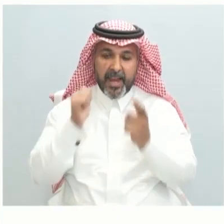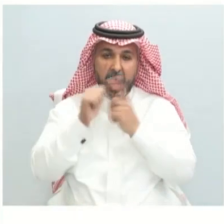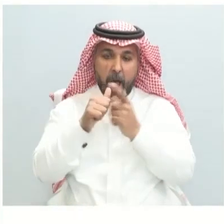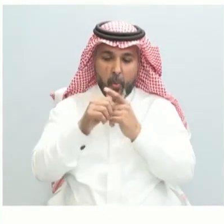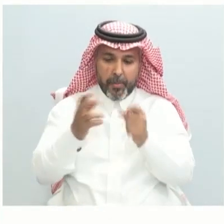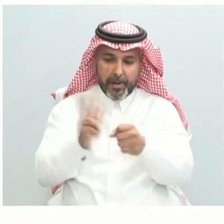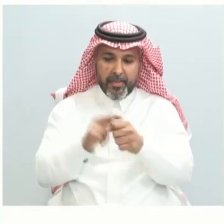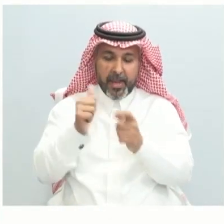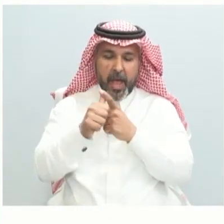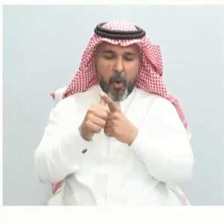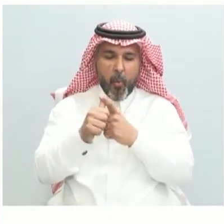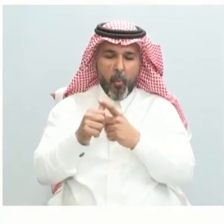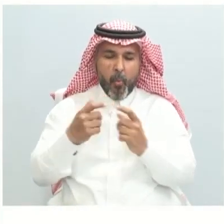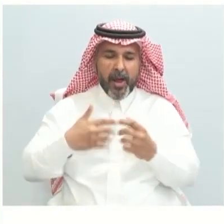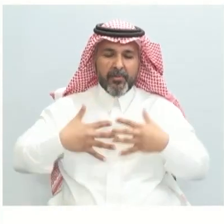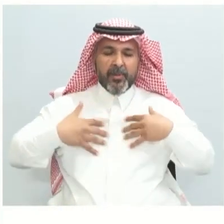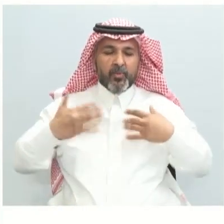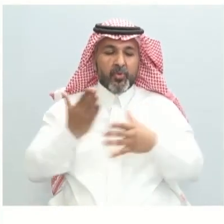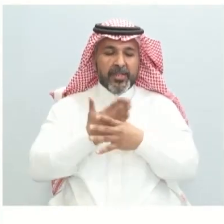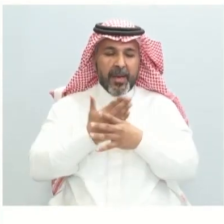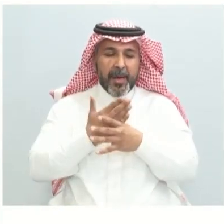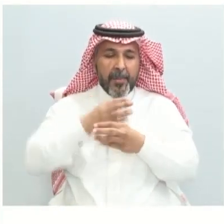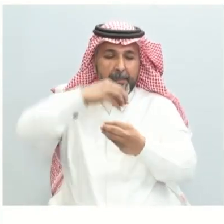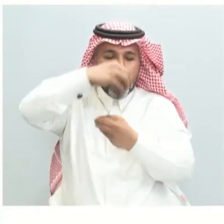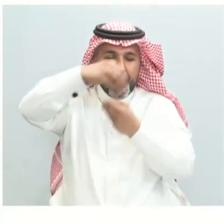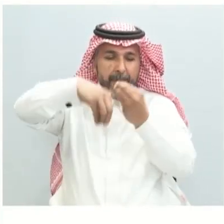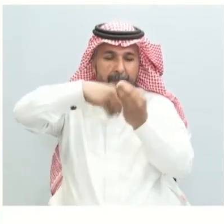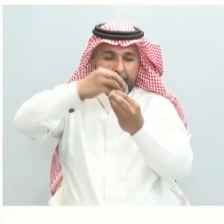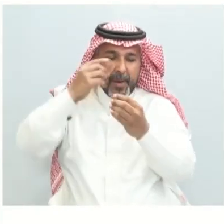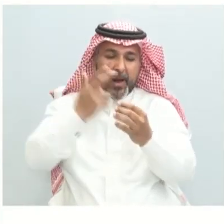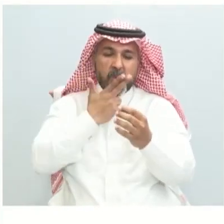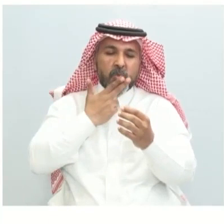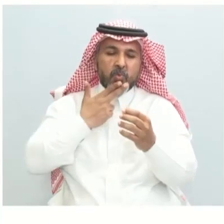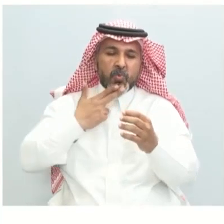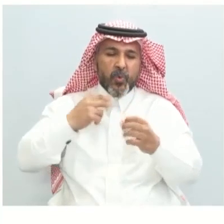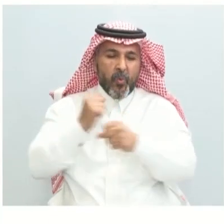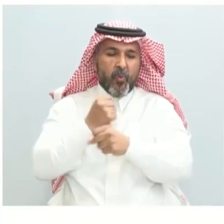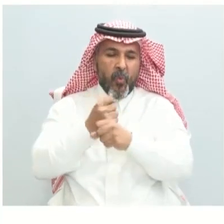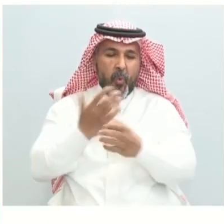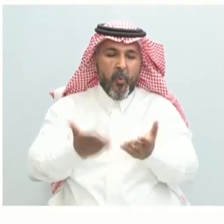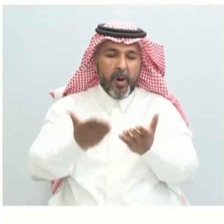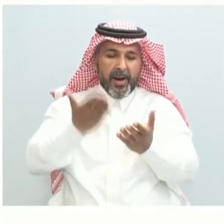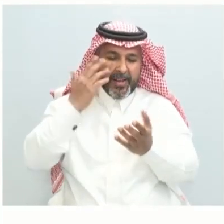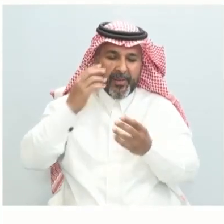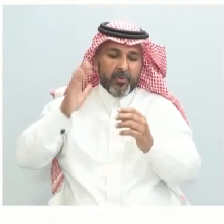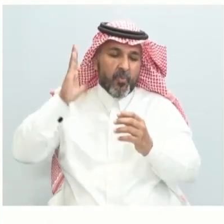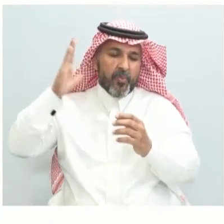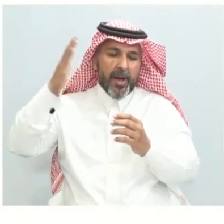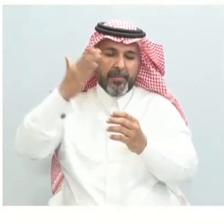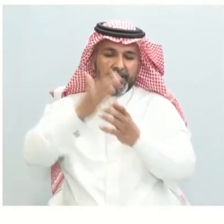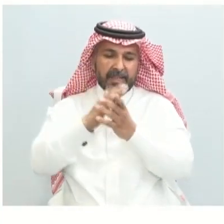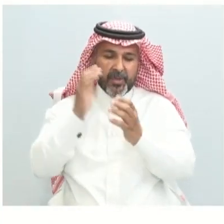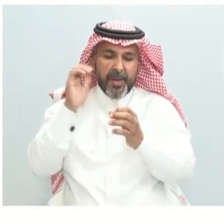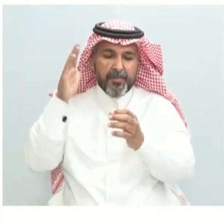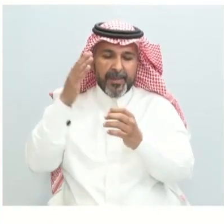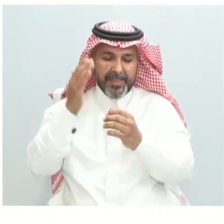الاسلامي وخدمه الحرمين الشريفين والمسلمين ويكون عن طريق الاعتزاز بالوحده الوطنيه